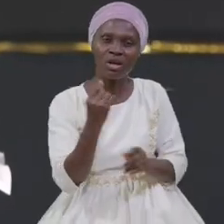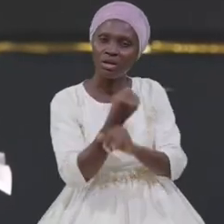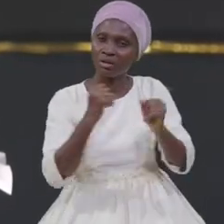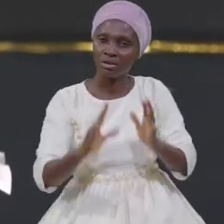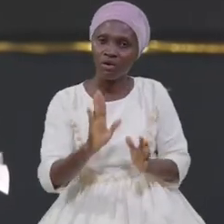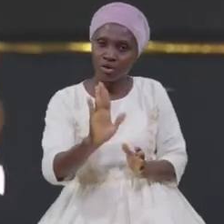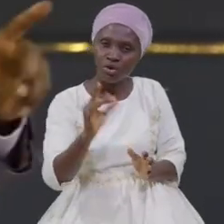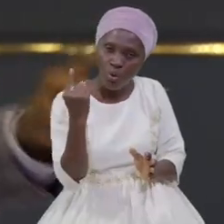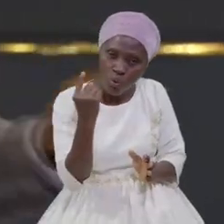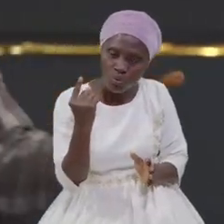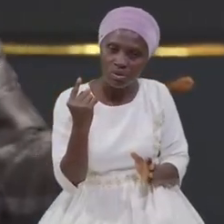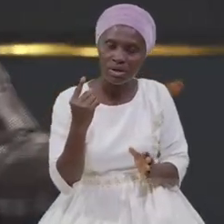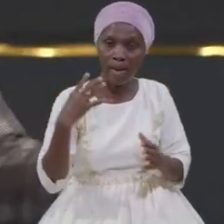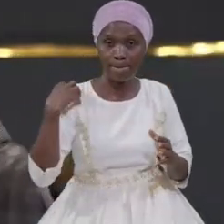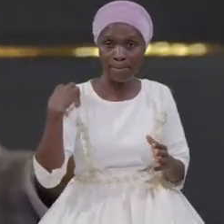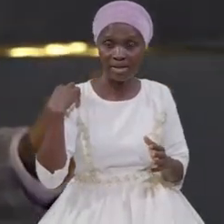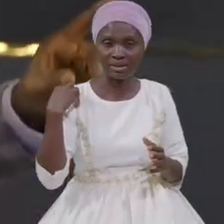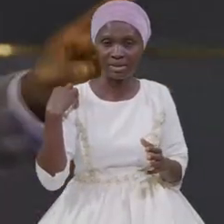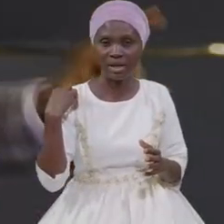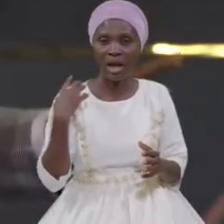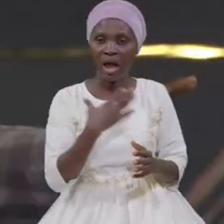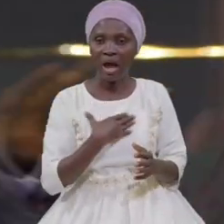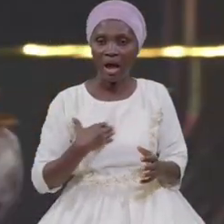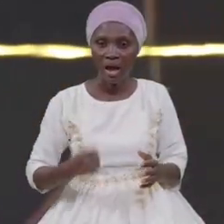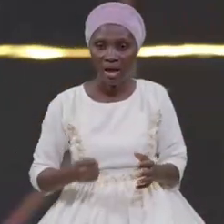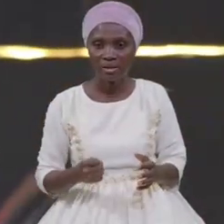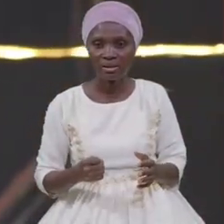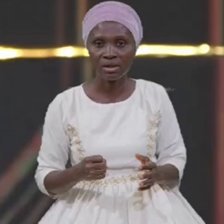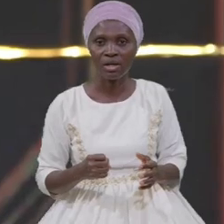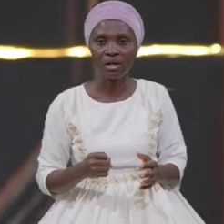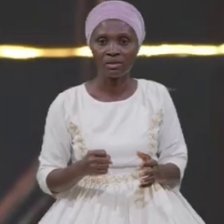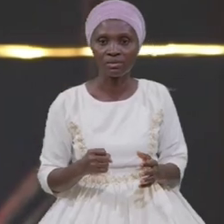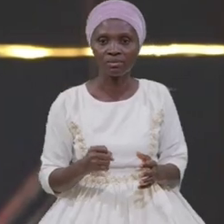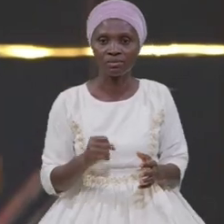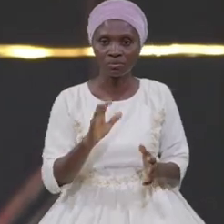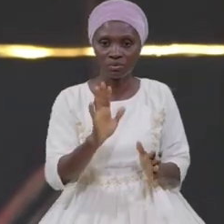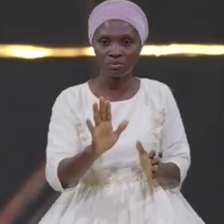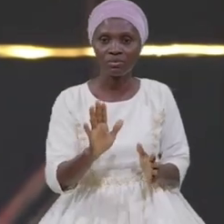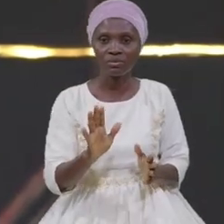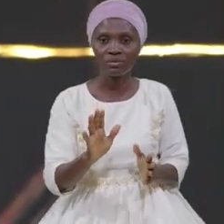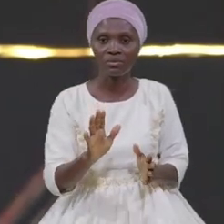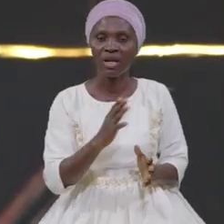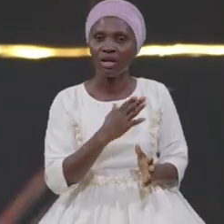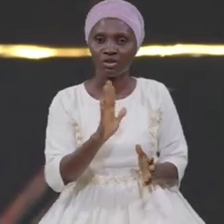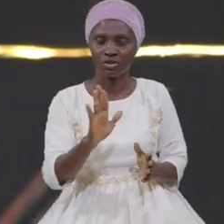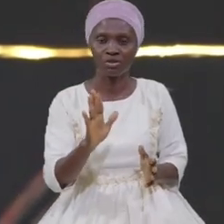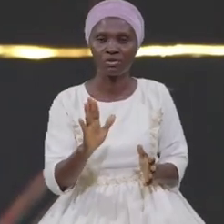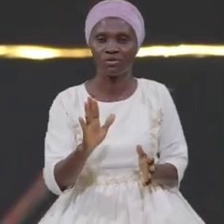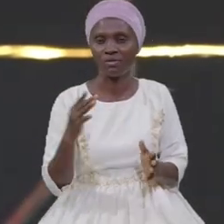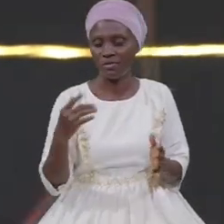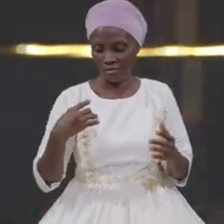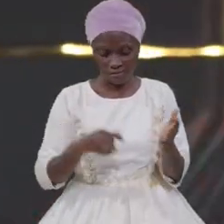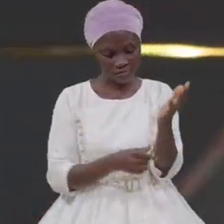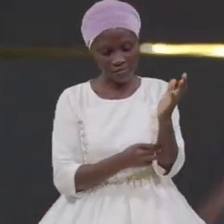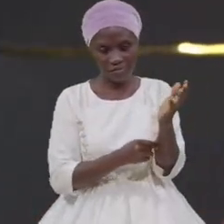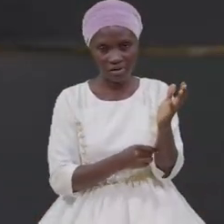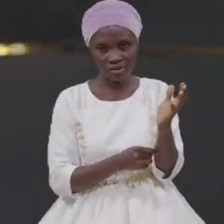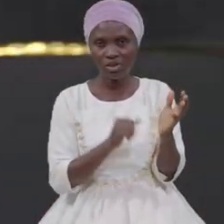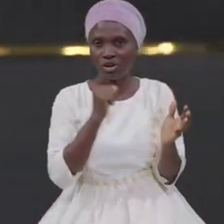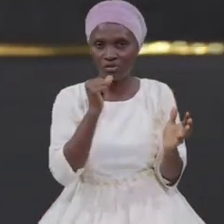Maître, et ta chair n'est pas un maître, comme Jésus aussi, maintenant, ça ne marchera